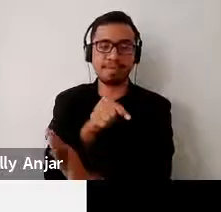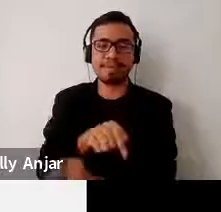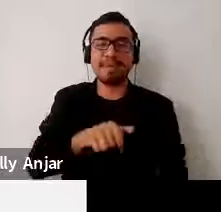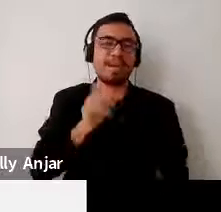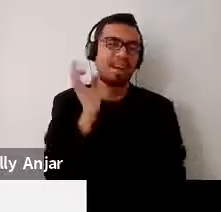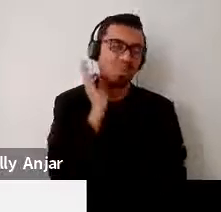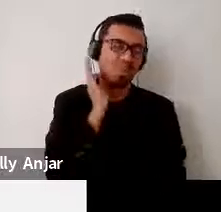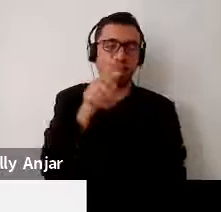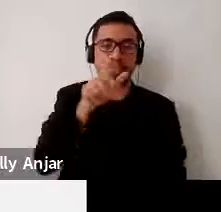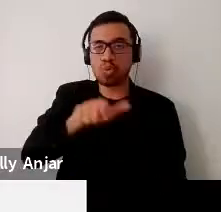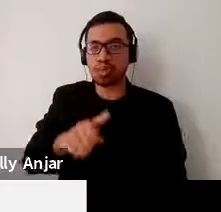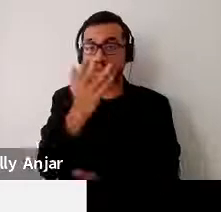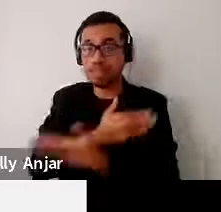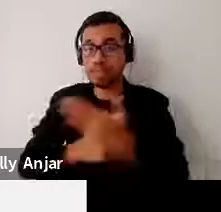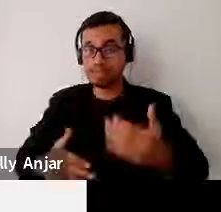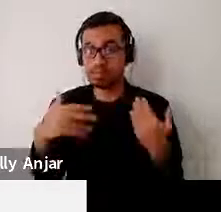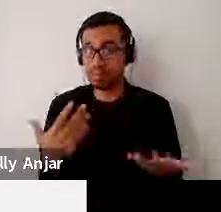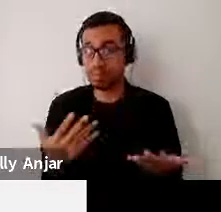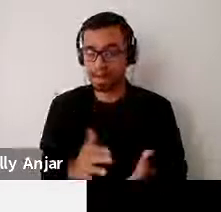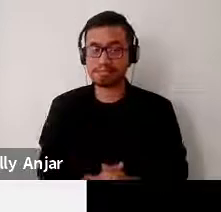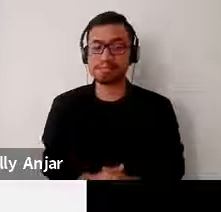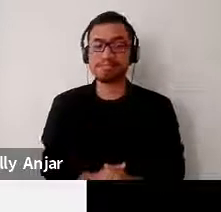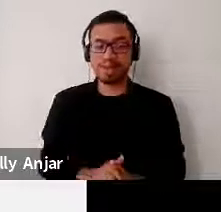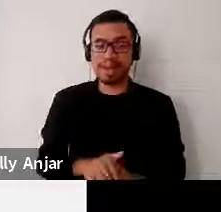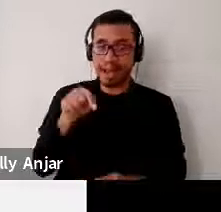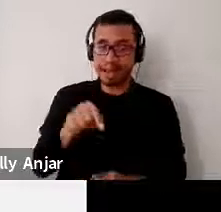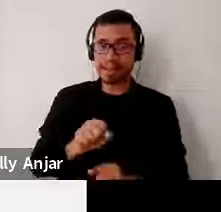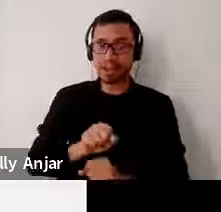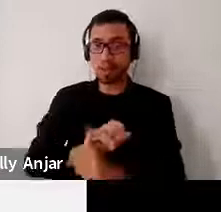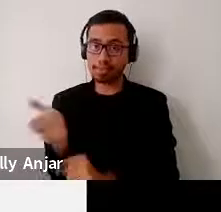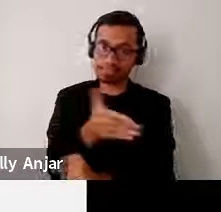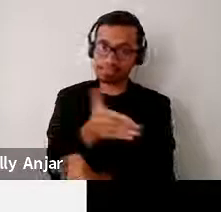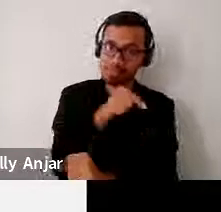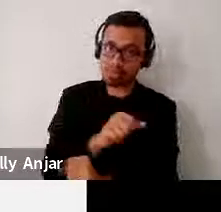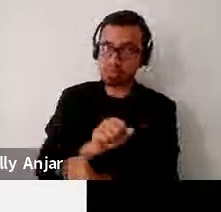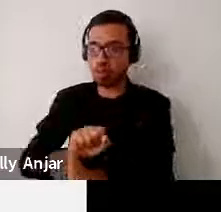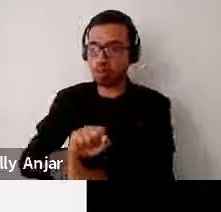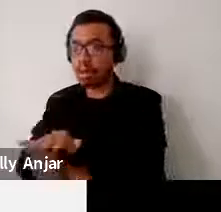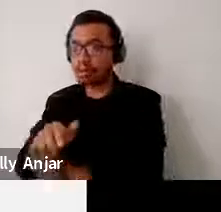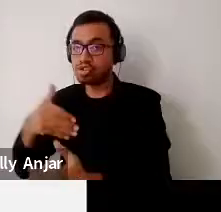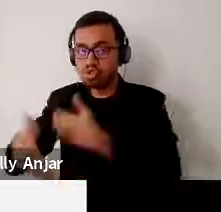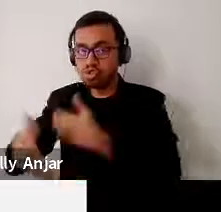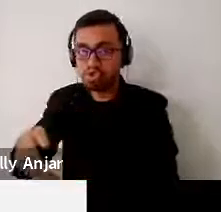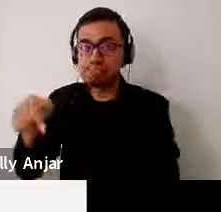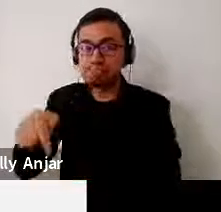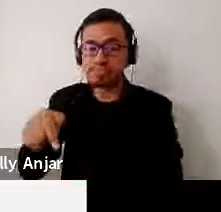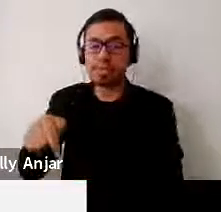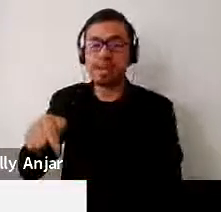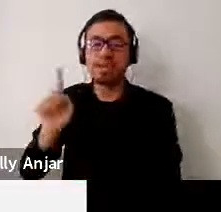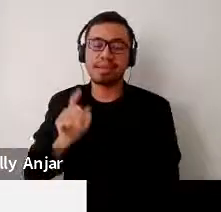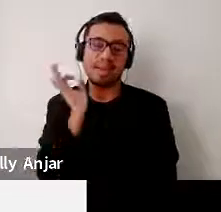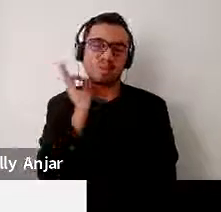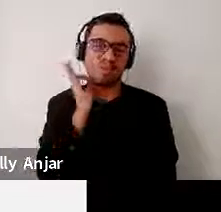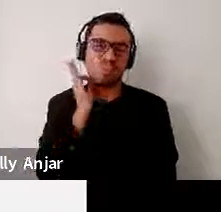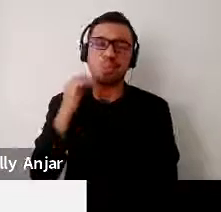penyandang disabilitas. Dan akibat pandemi COVID ini sebenarnya on top of that itu juga ada resiko-resiko